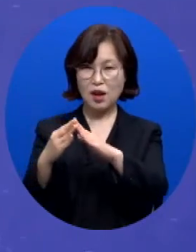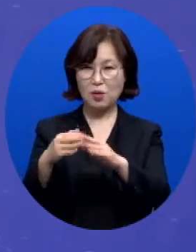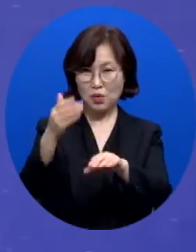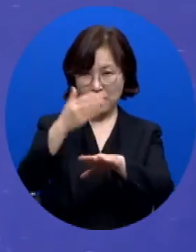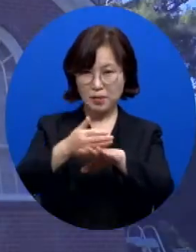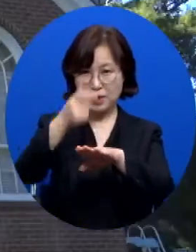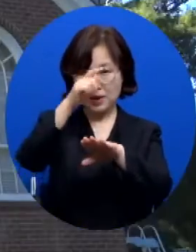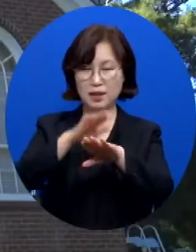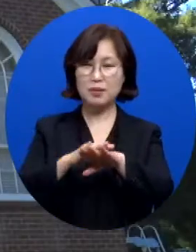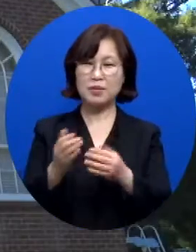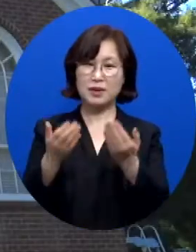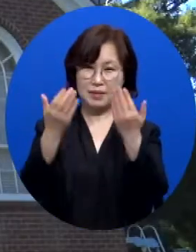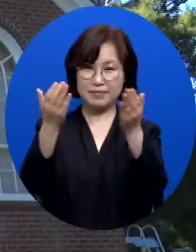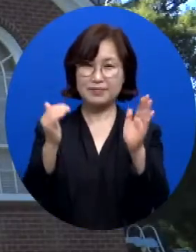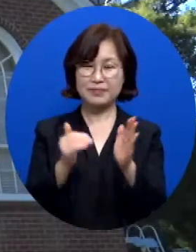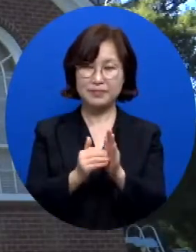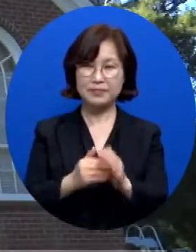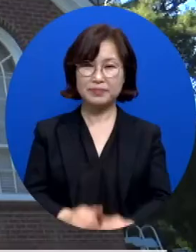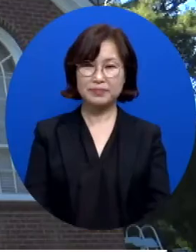드렸습니다.